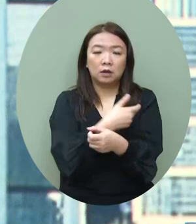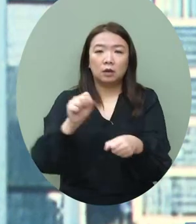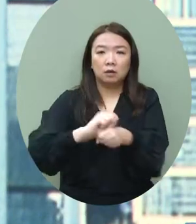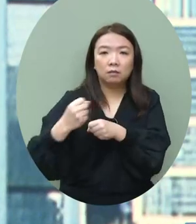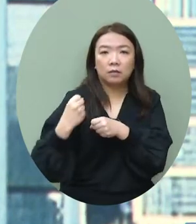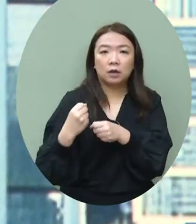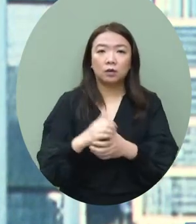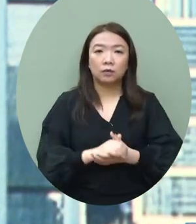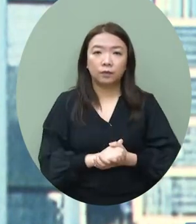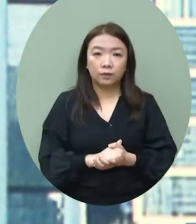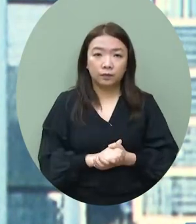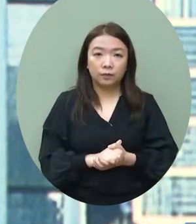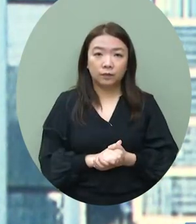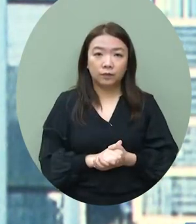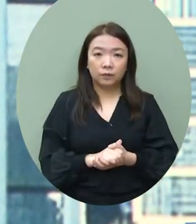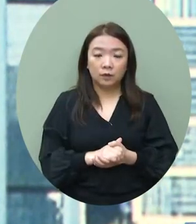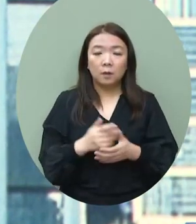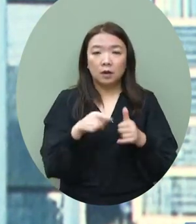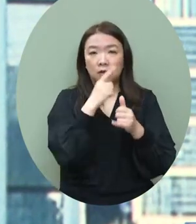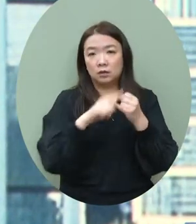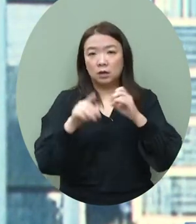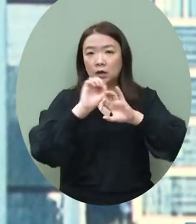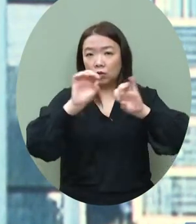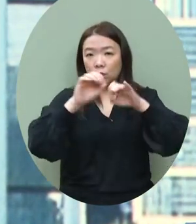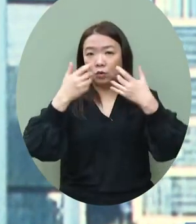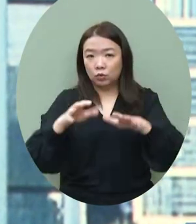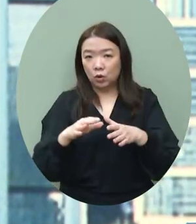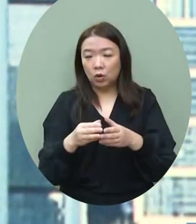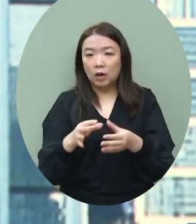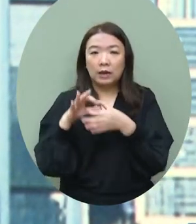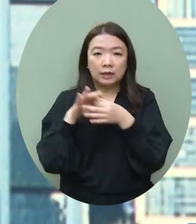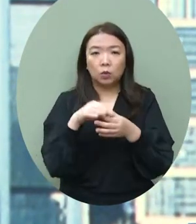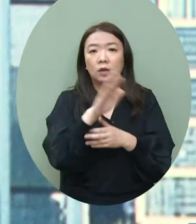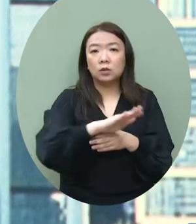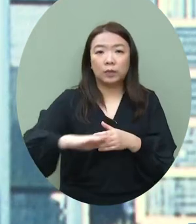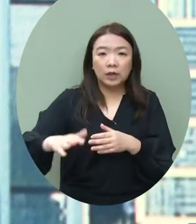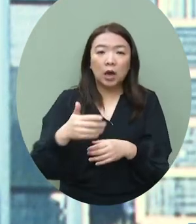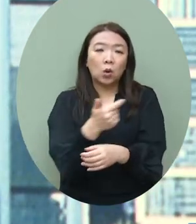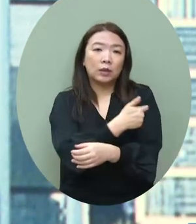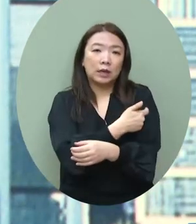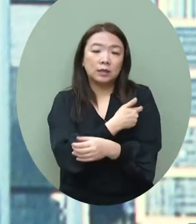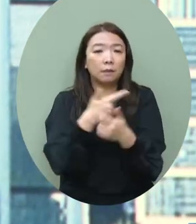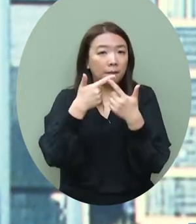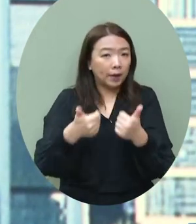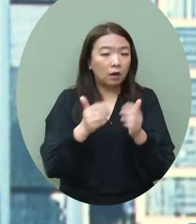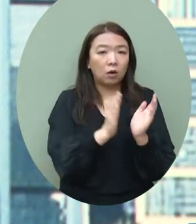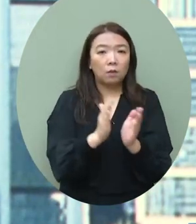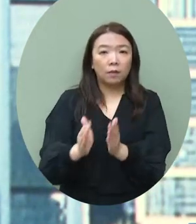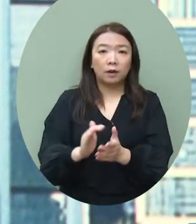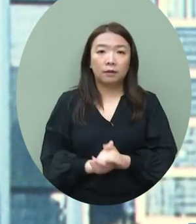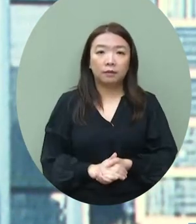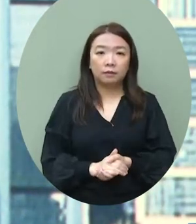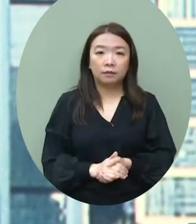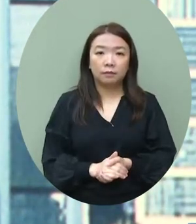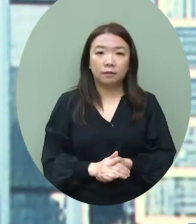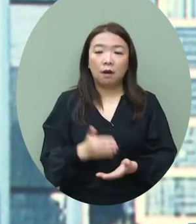啦。咁我哋亦都係先後公布咗有關於小朋友亦都可以接種疫苗嗰個安排啦。咁所以相比於